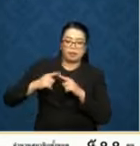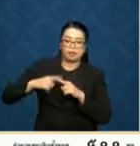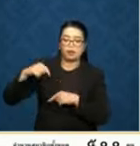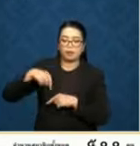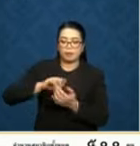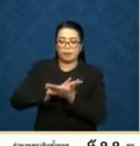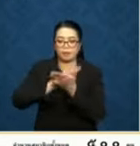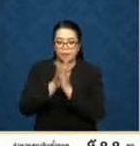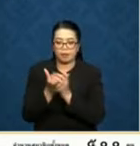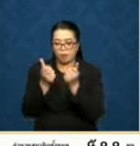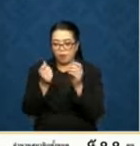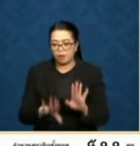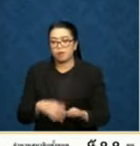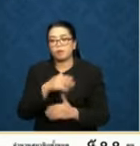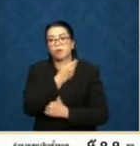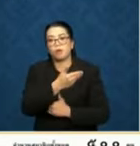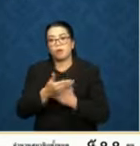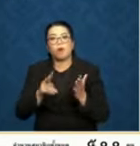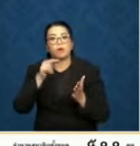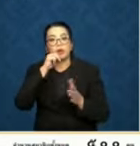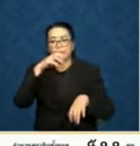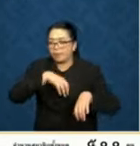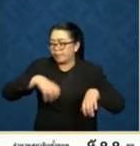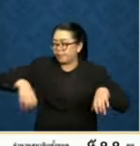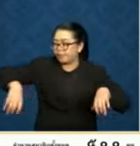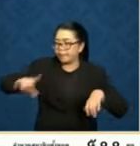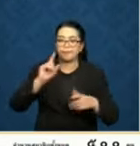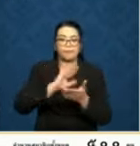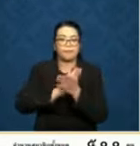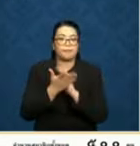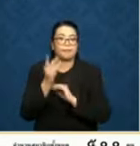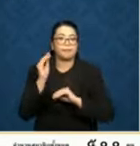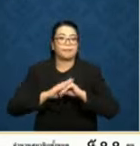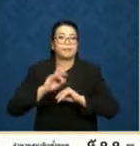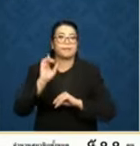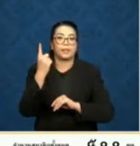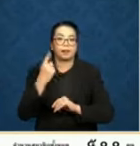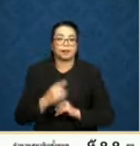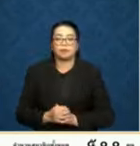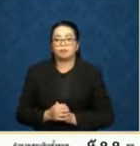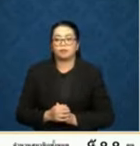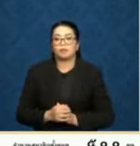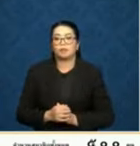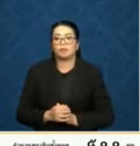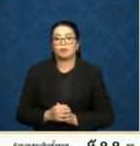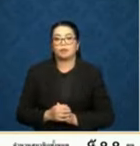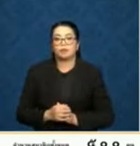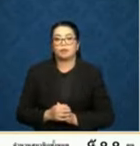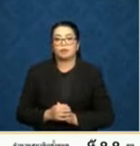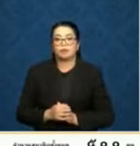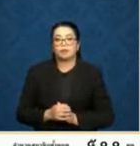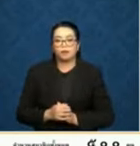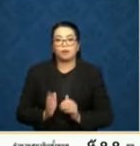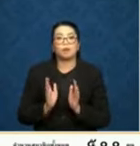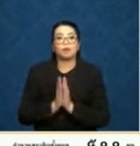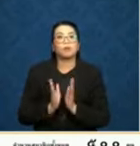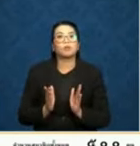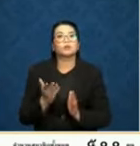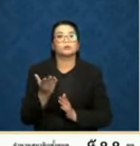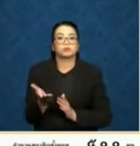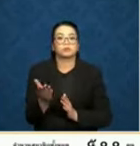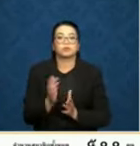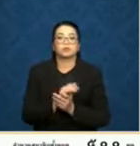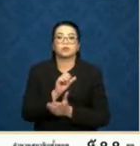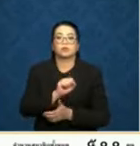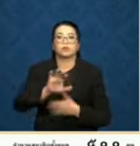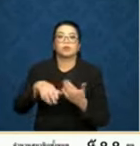ปับแบบอยางทหน้ำของทุกอาคารที่เหลือตามข้อสังเกตของท่สอสออนนี้ต้องขอขบคณท่สมาชิสพาผู้แนรส